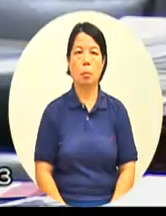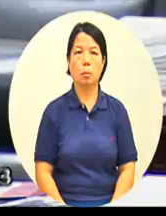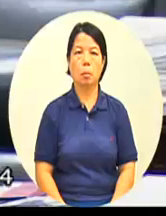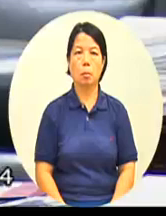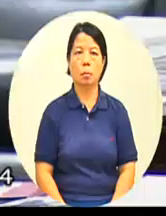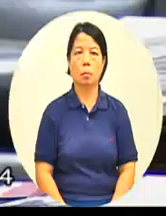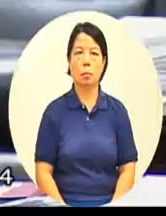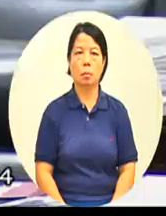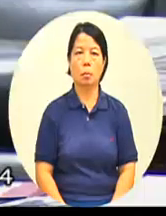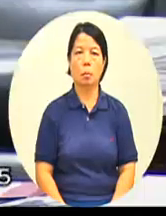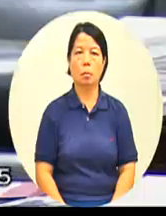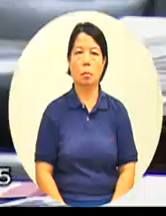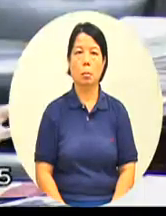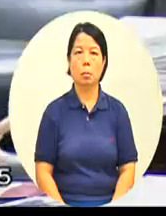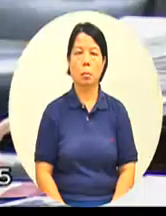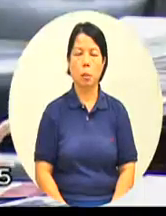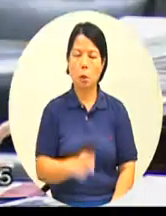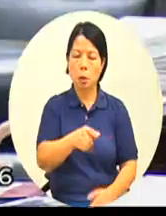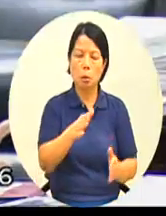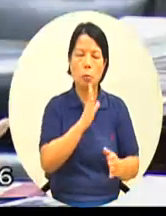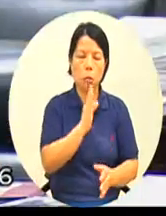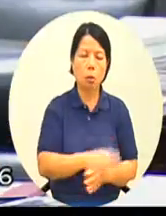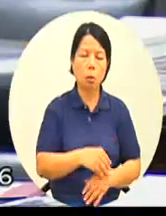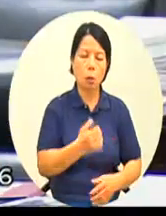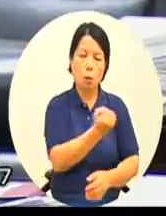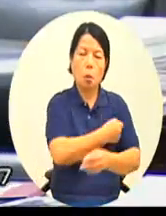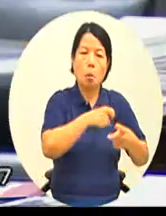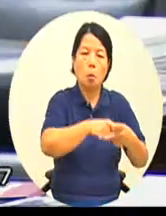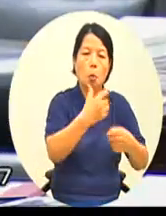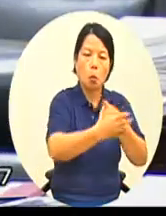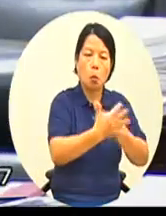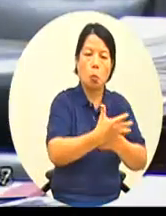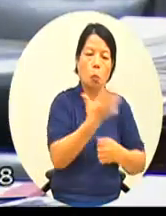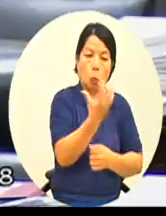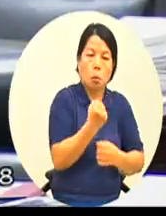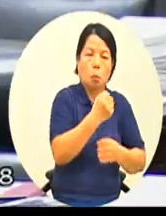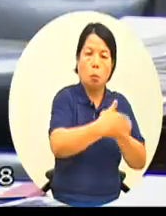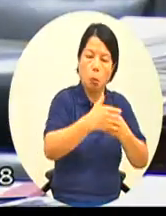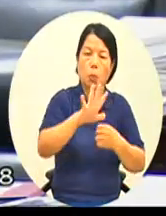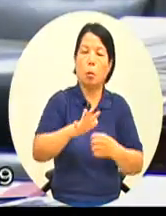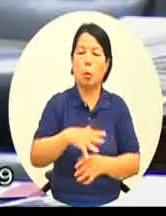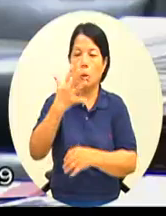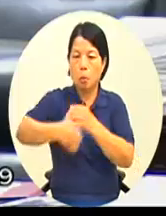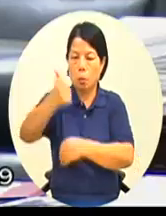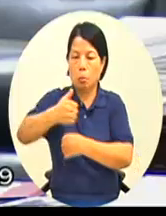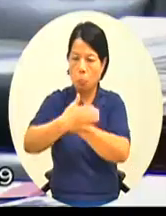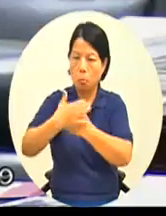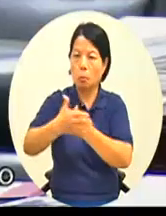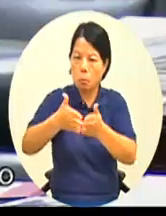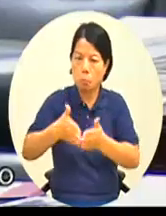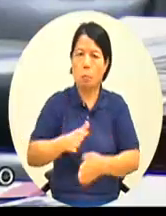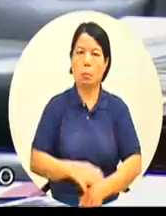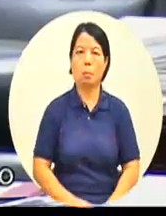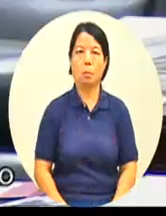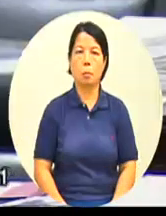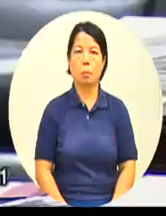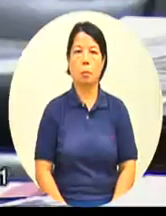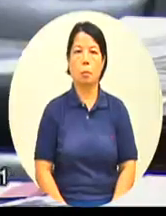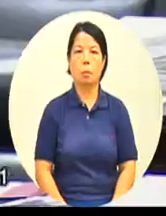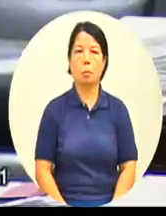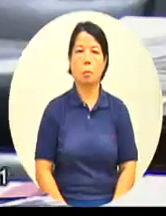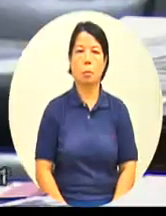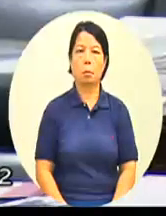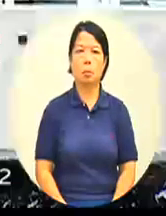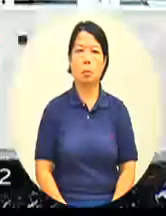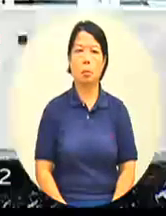去做， 这个、 这是正面的。好，劳工的权益也保障到了，我们业者也给他。 好。谢